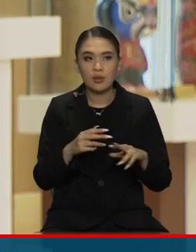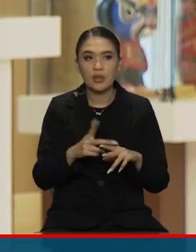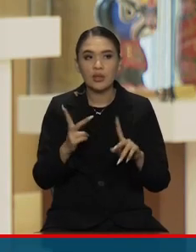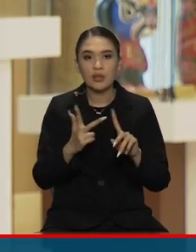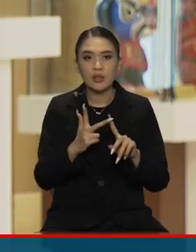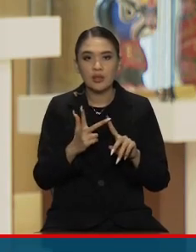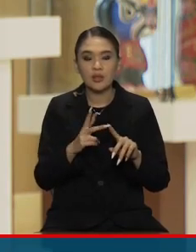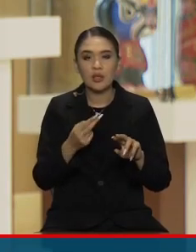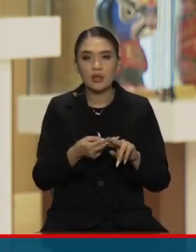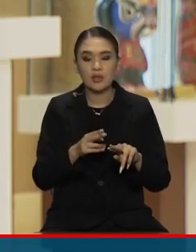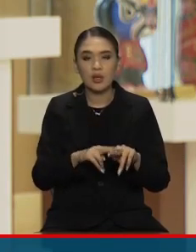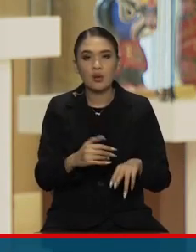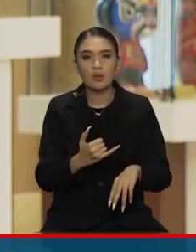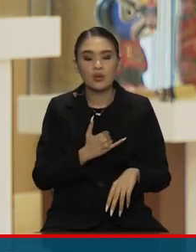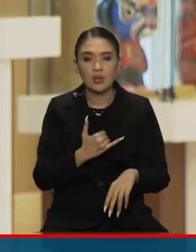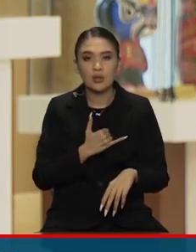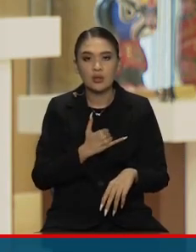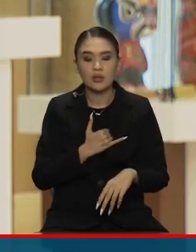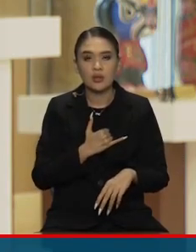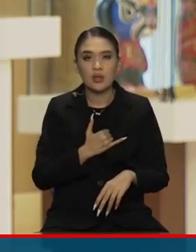- это у нас